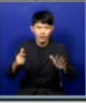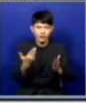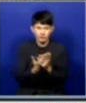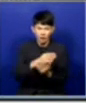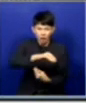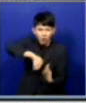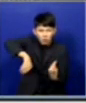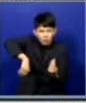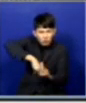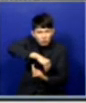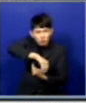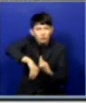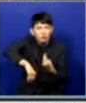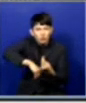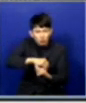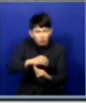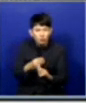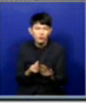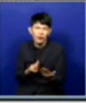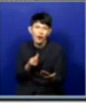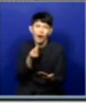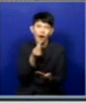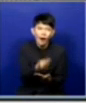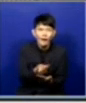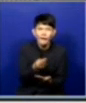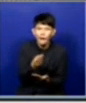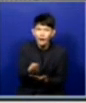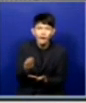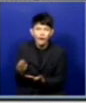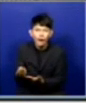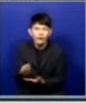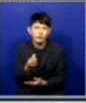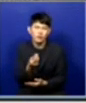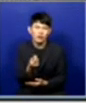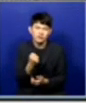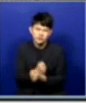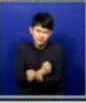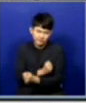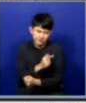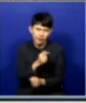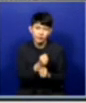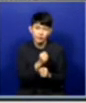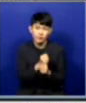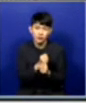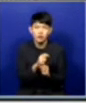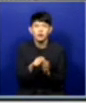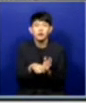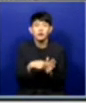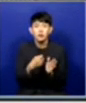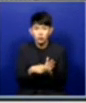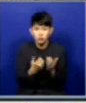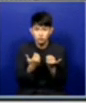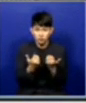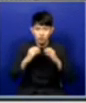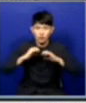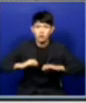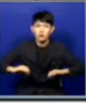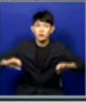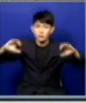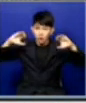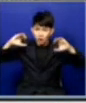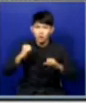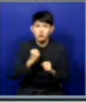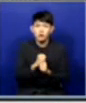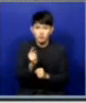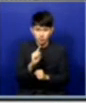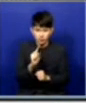สักกี่รายมันถึงจะได้จ้างงานกันเพราะว่ารัฐบาลนั้นจะต้